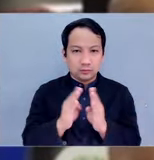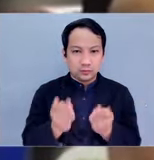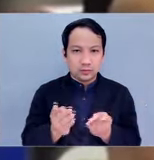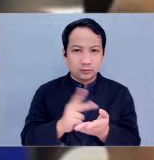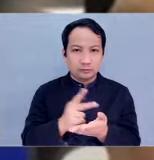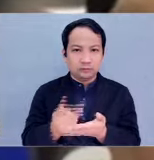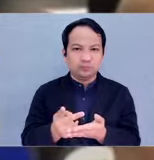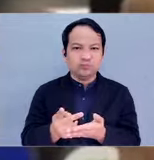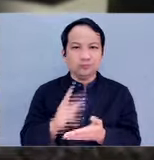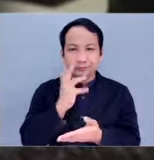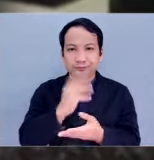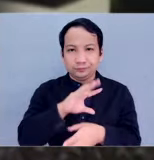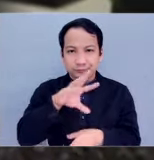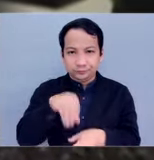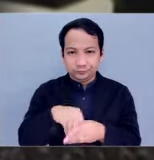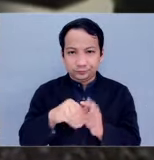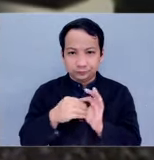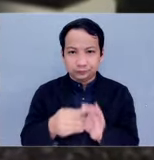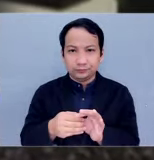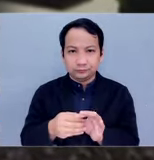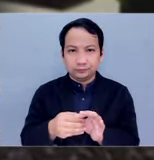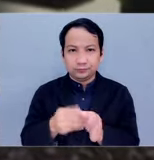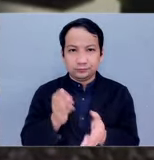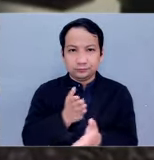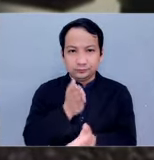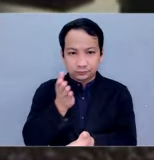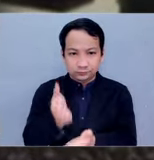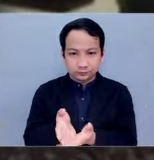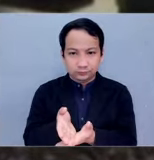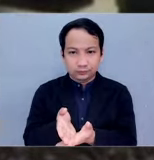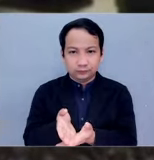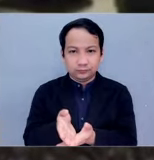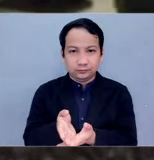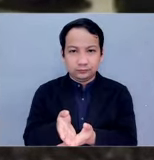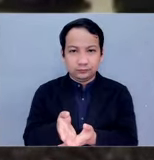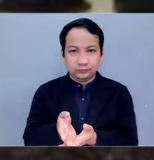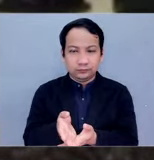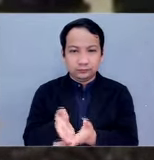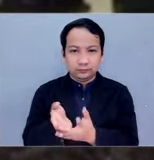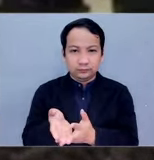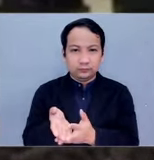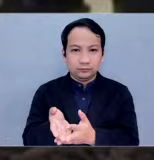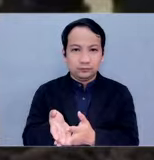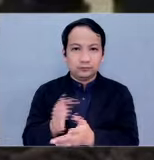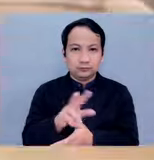in between na parang may utak kay suspect. So somebody in between na may utak kay suspect ng